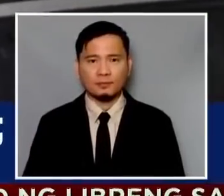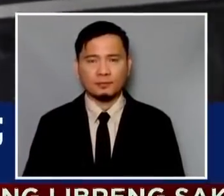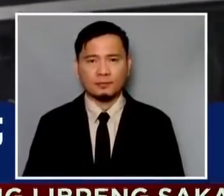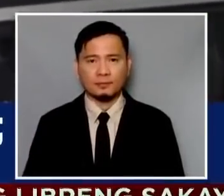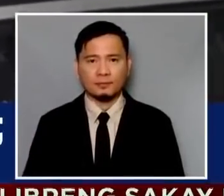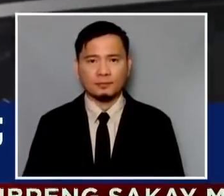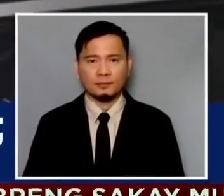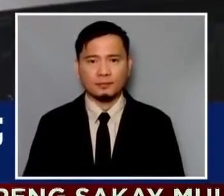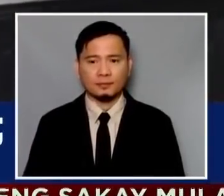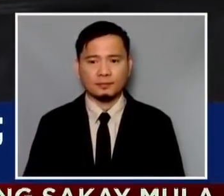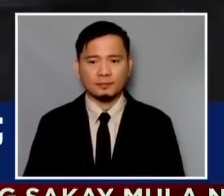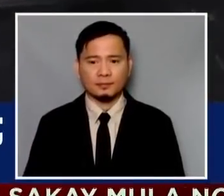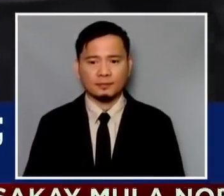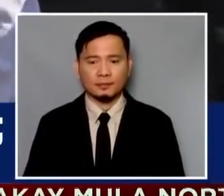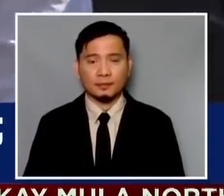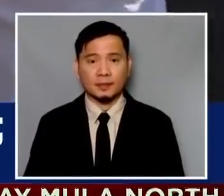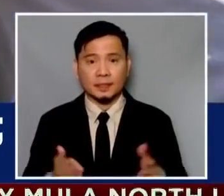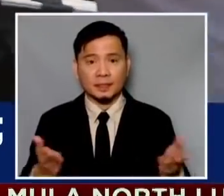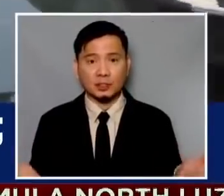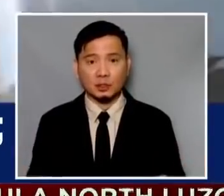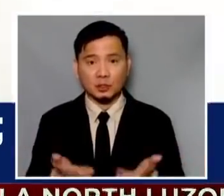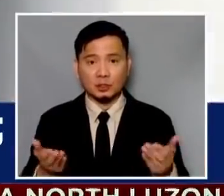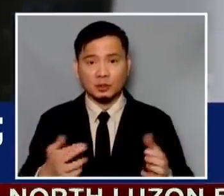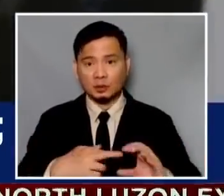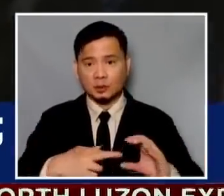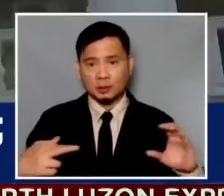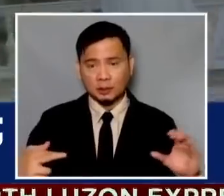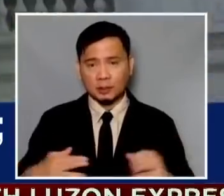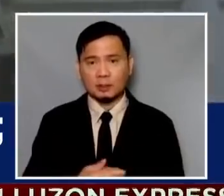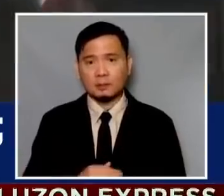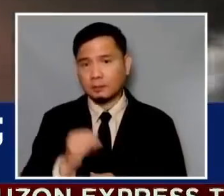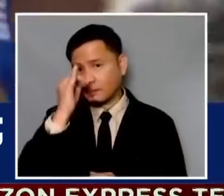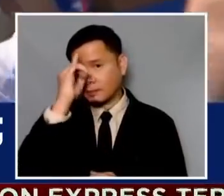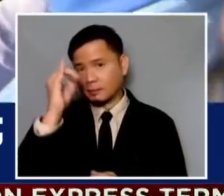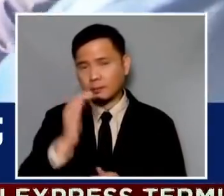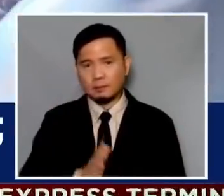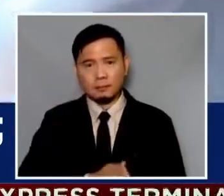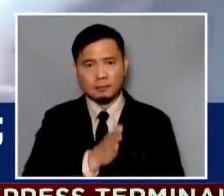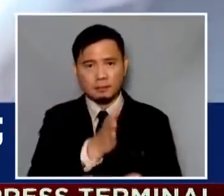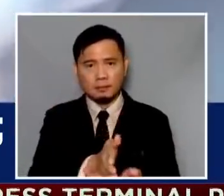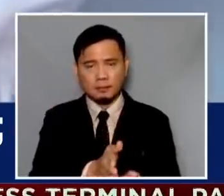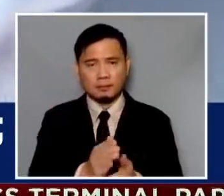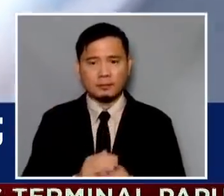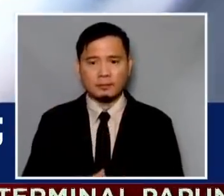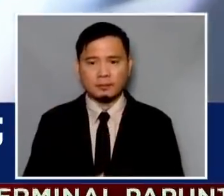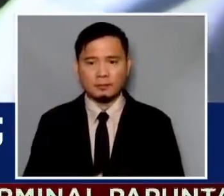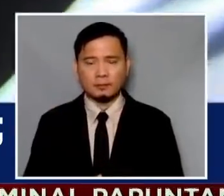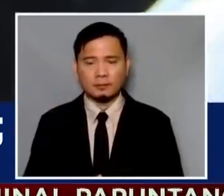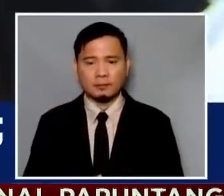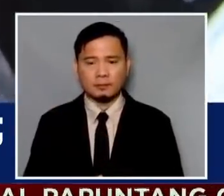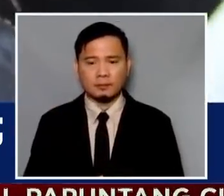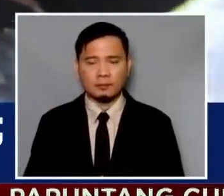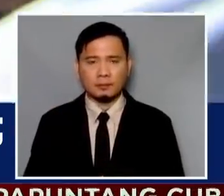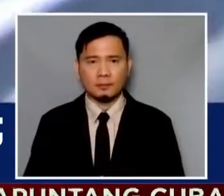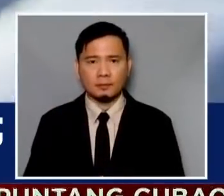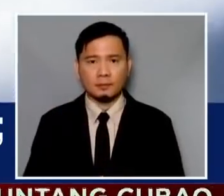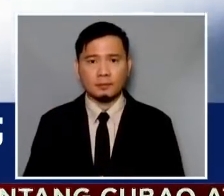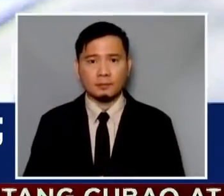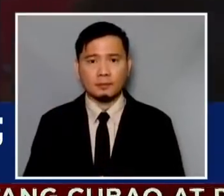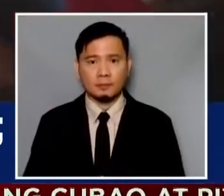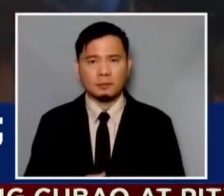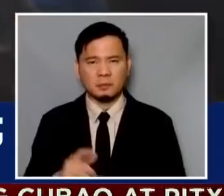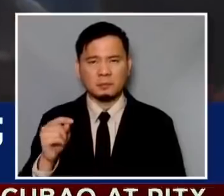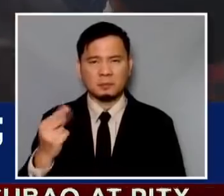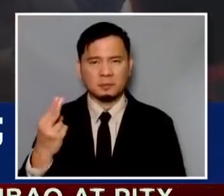Dito sa Bayan ng Angono, umusad ang pagpapatuloy ng kampanya ni Mayor Isko Moreno Dumagoso ngayong Webes. Pero nang makaharap ang